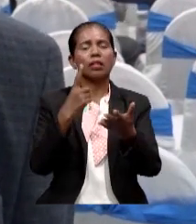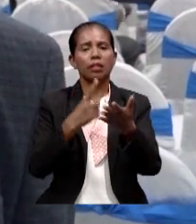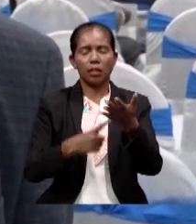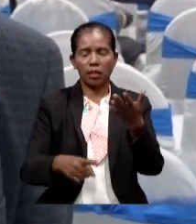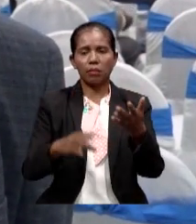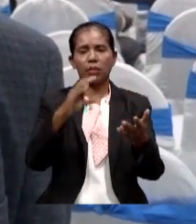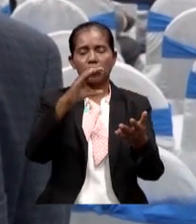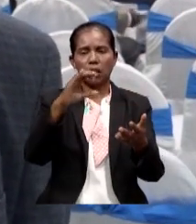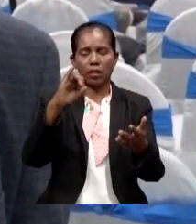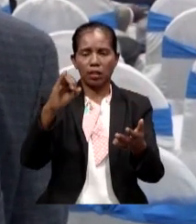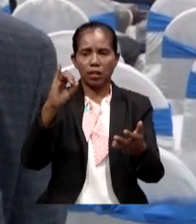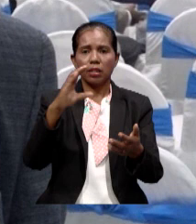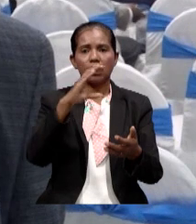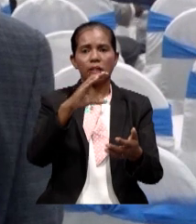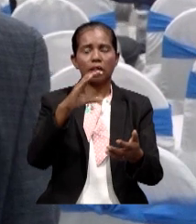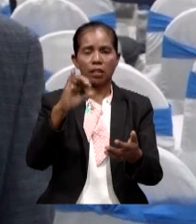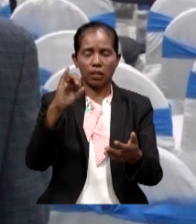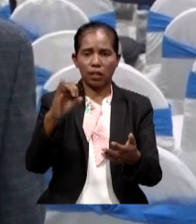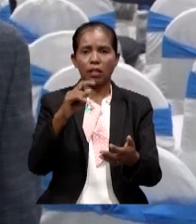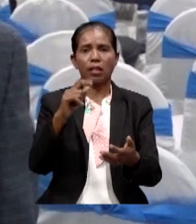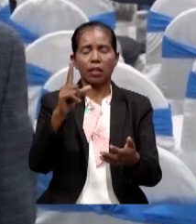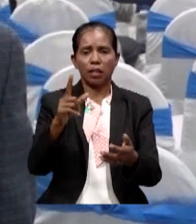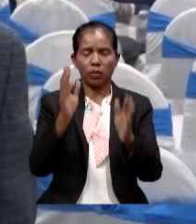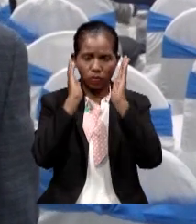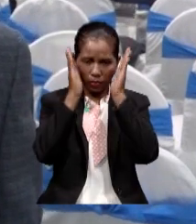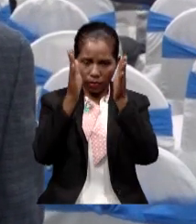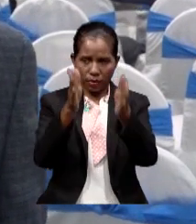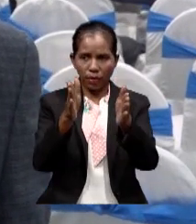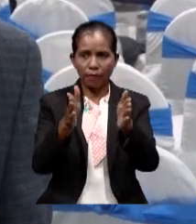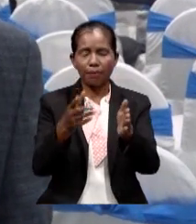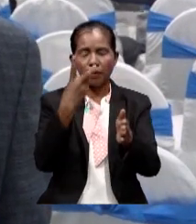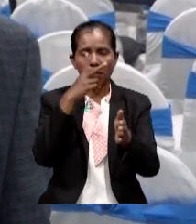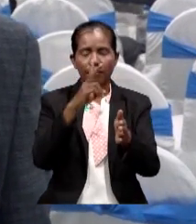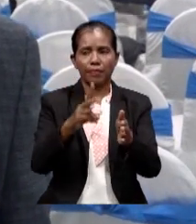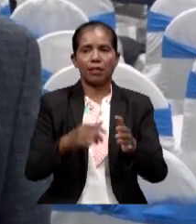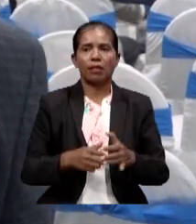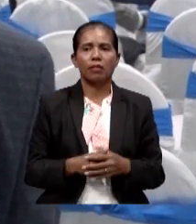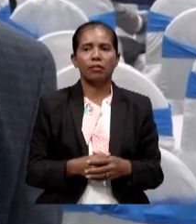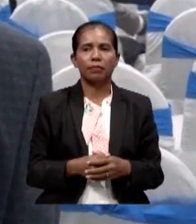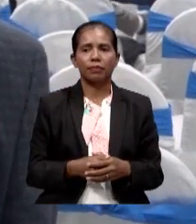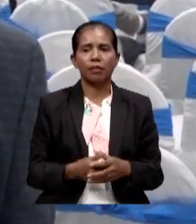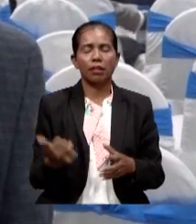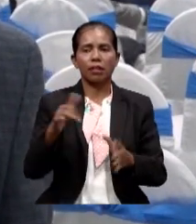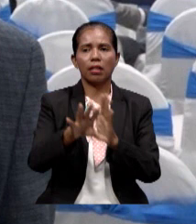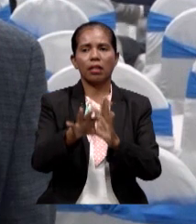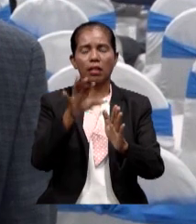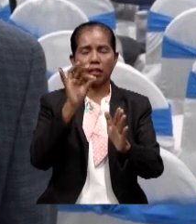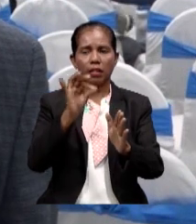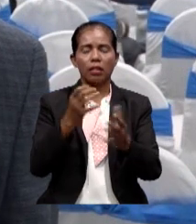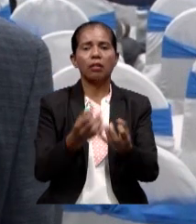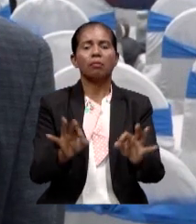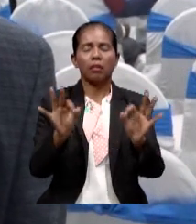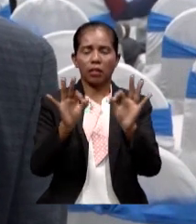focus unitil se focus par pa bel organiza. Atunci repede va conista ce o să ide. Pide repede și hili și pe prioritate ba